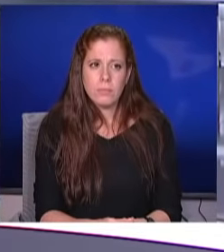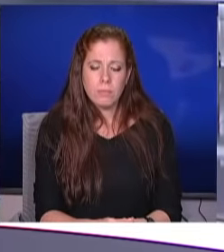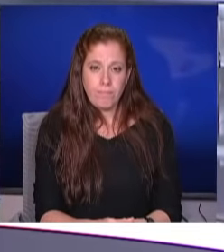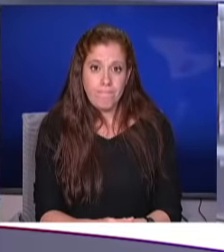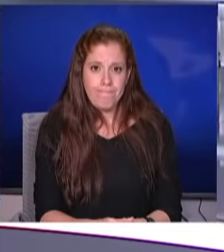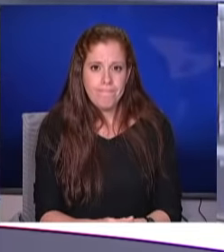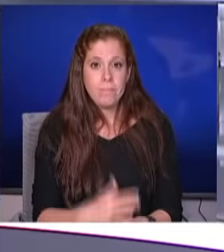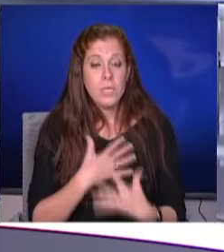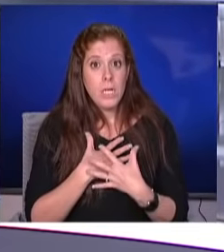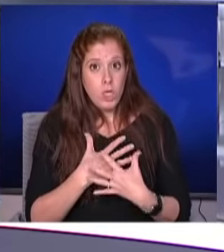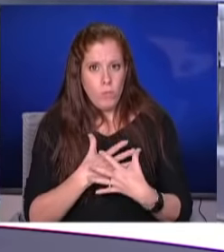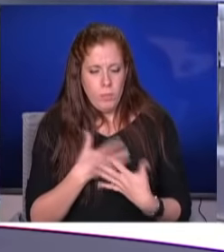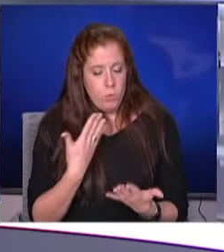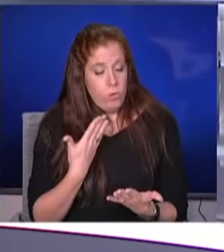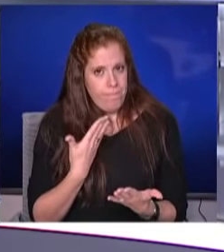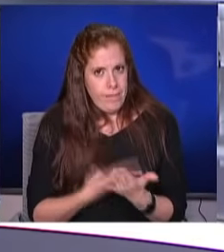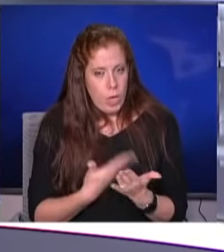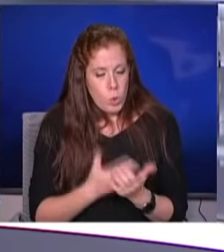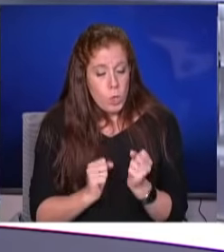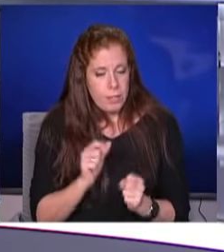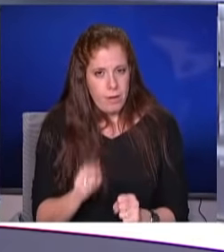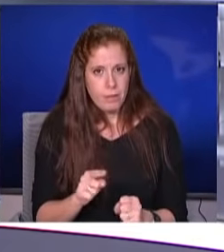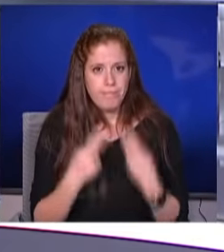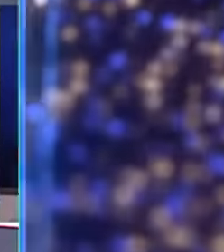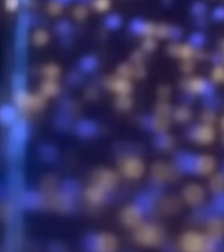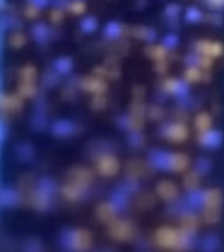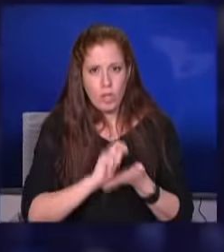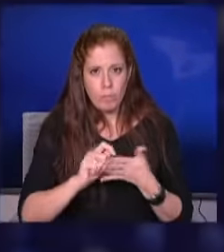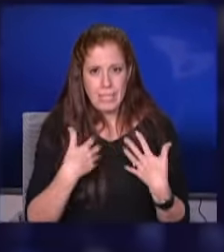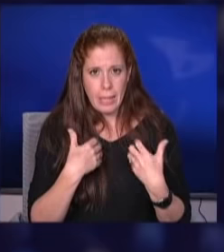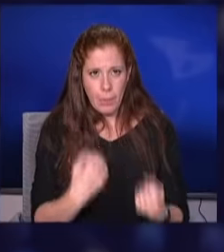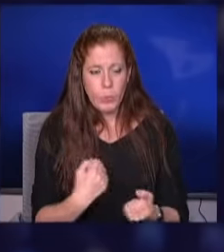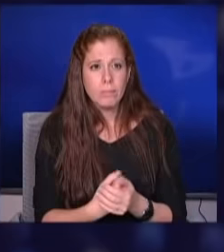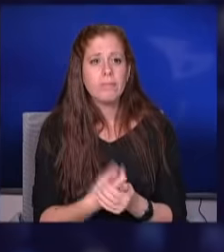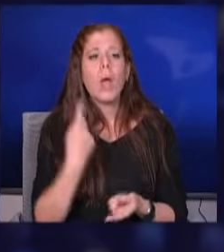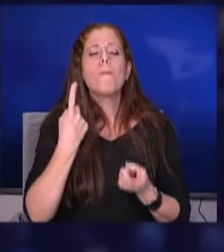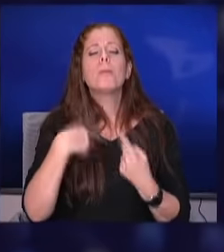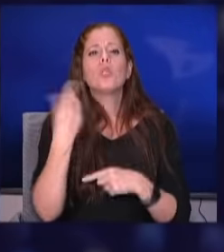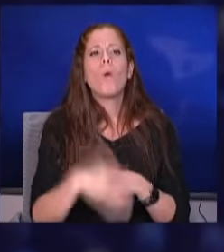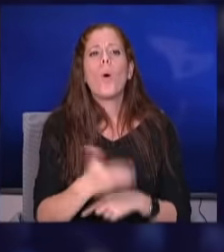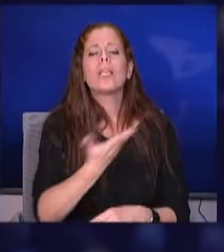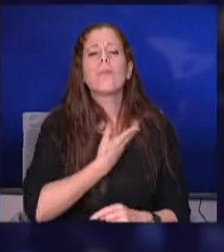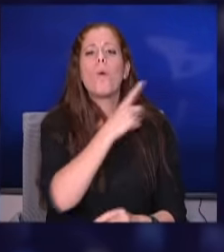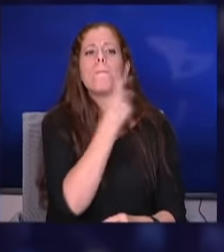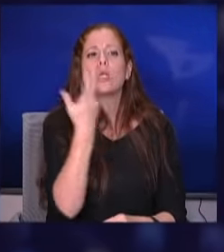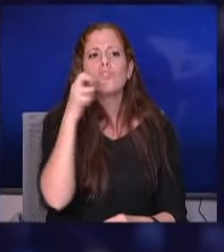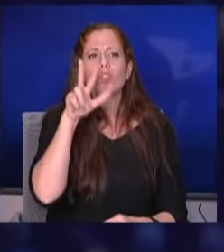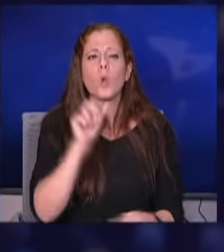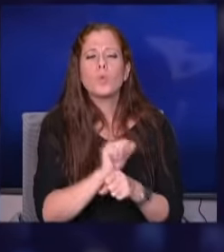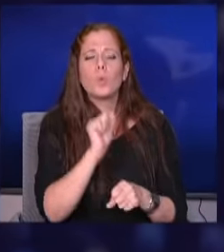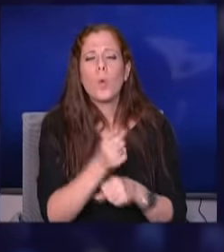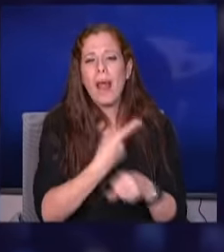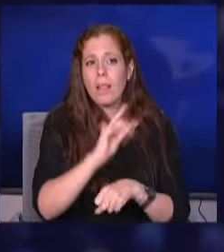לנשום עמוק אחרי עדויות כאלה, זאת תגובת משרד הבריאות. בשנים האחרונות התקבלו במשרד 133 תלונות על הטרדה